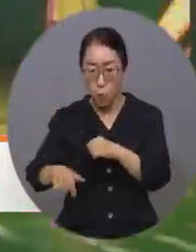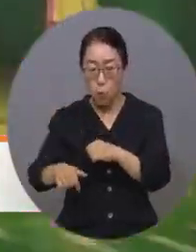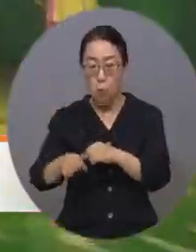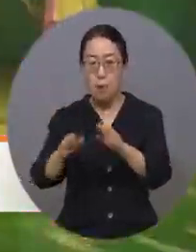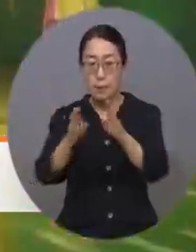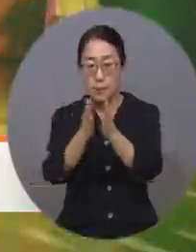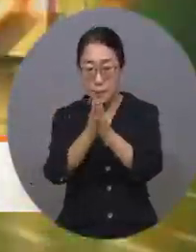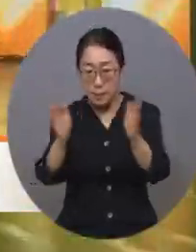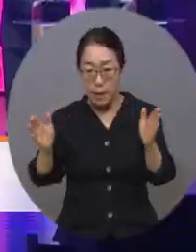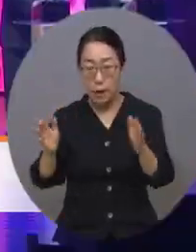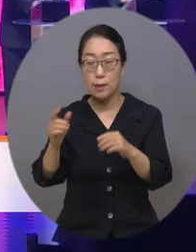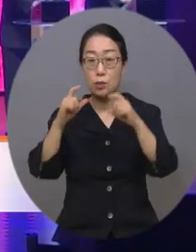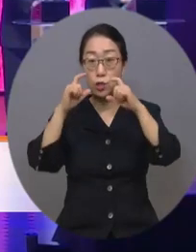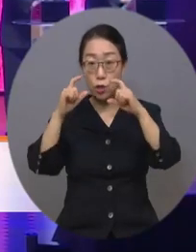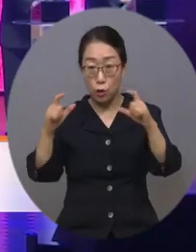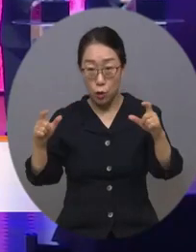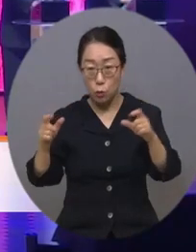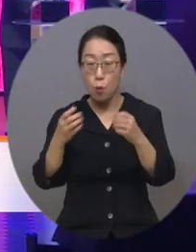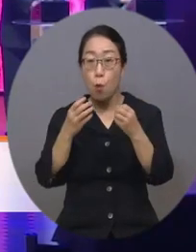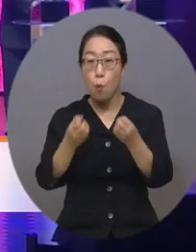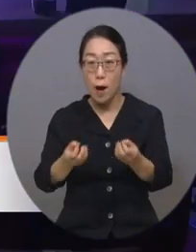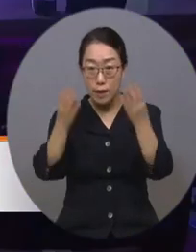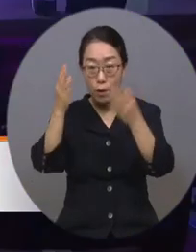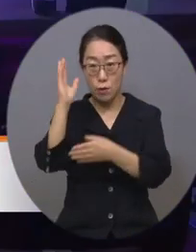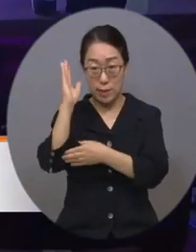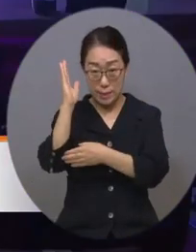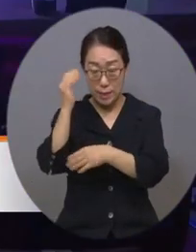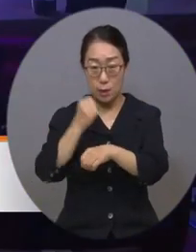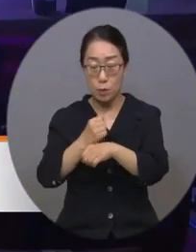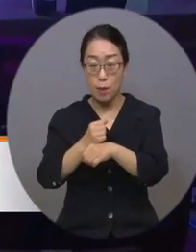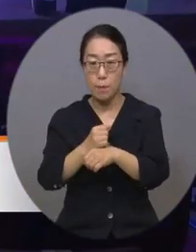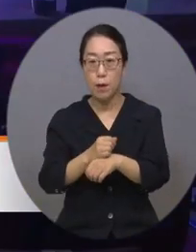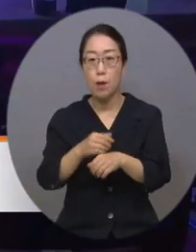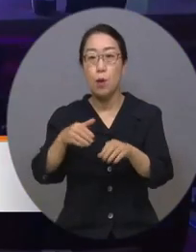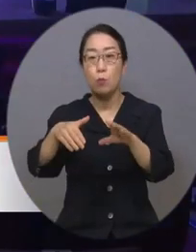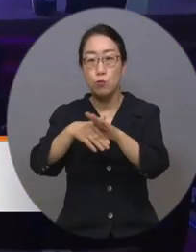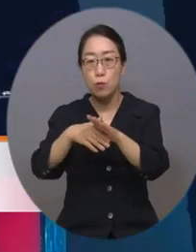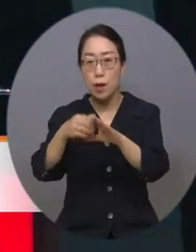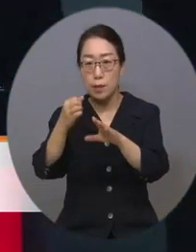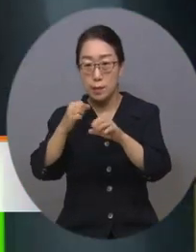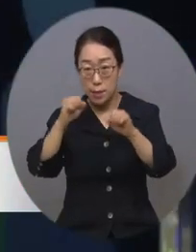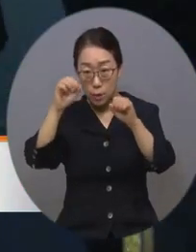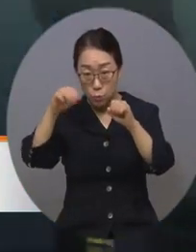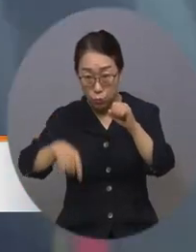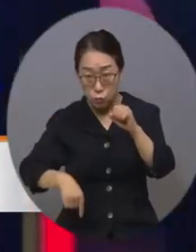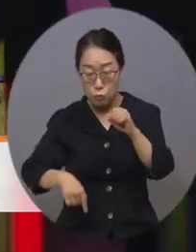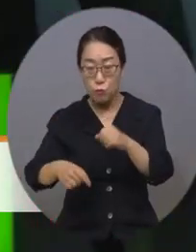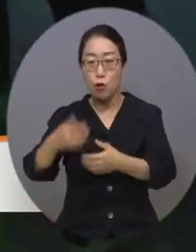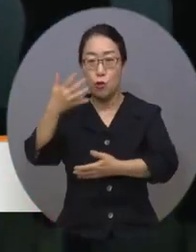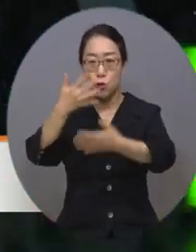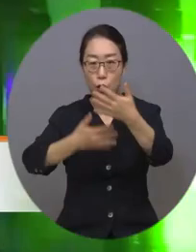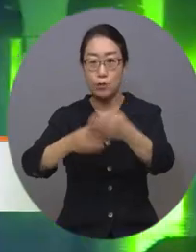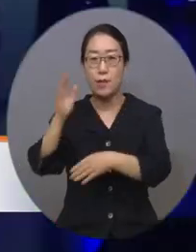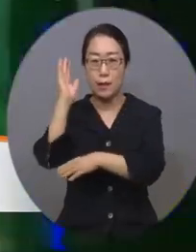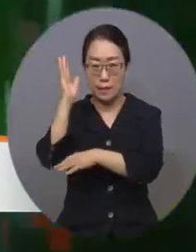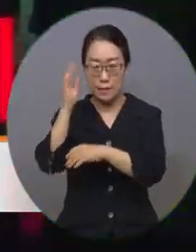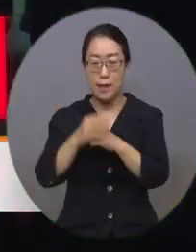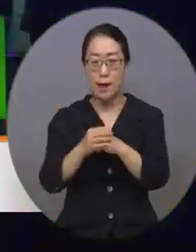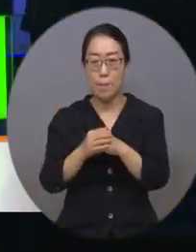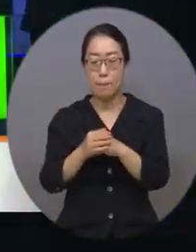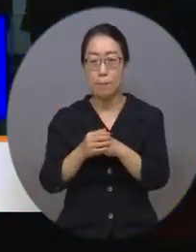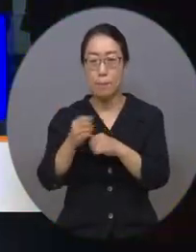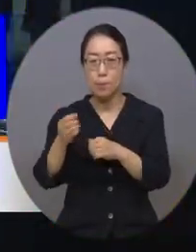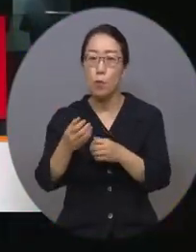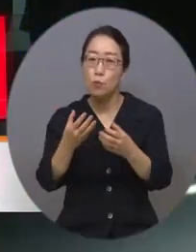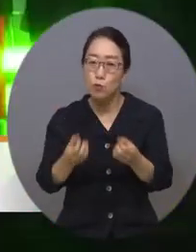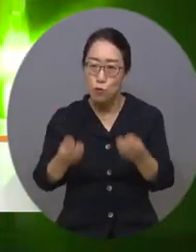선언과 환영사에 이어 김부겸 국무총리와 황희 문화체육관광부 장관의 영상 축하 메시지와 개막